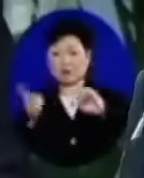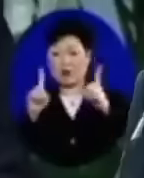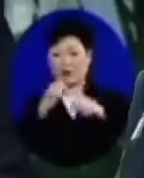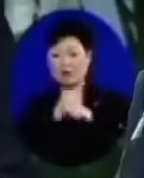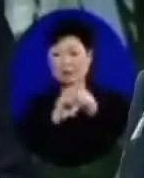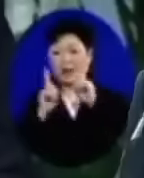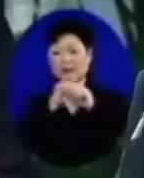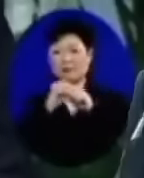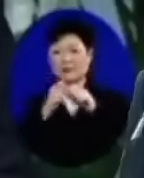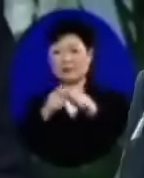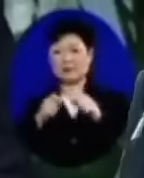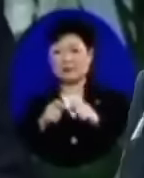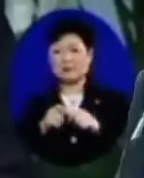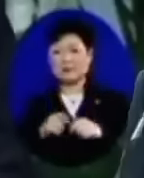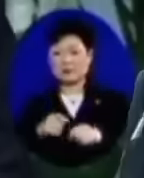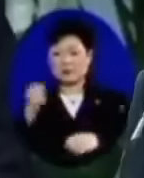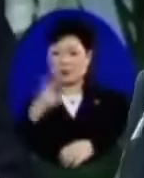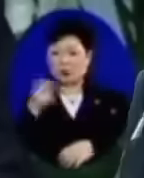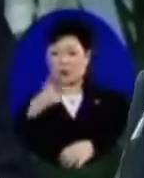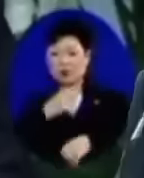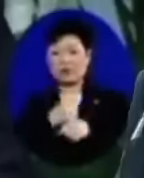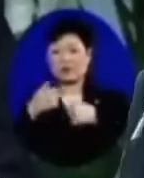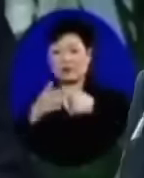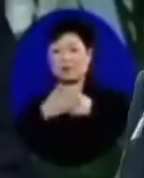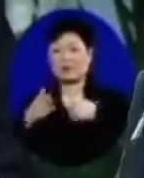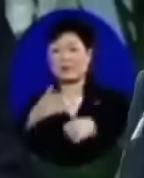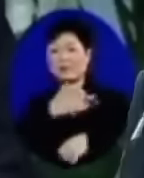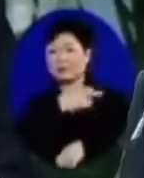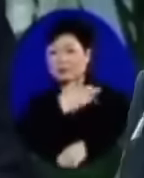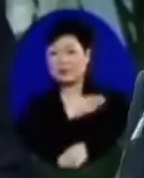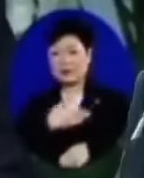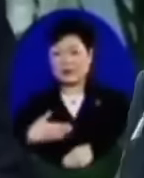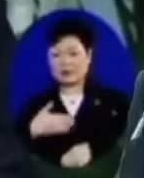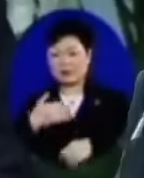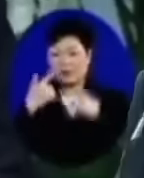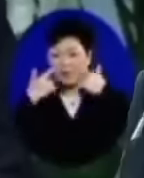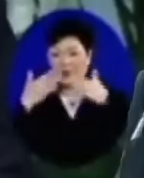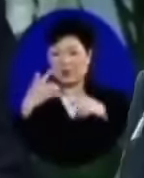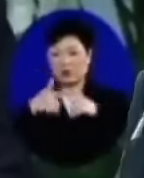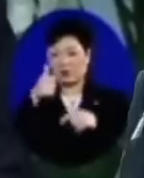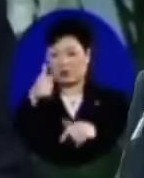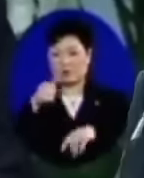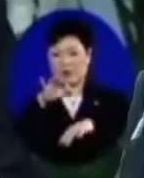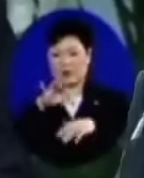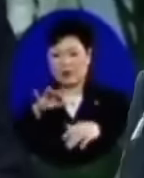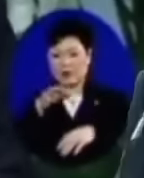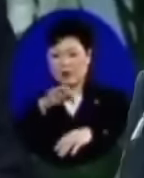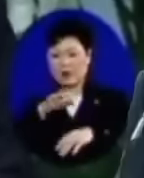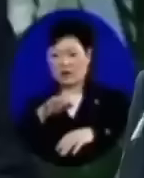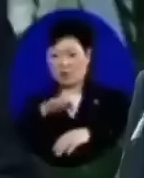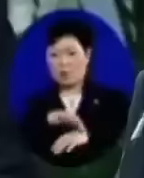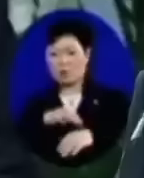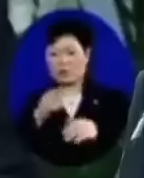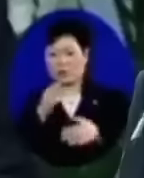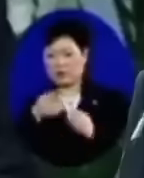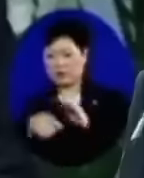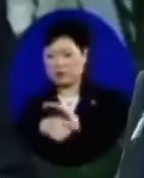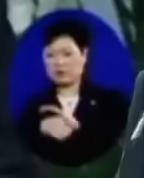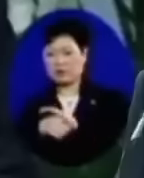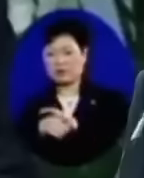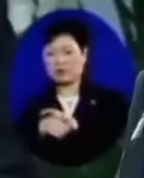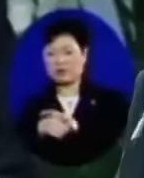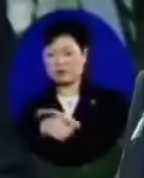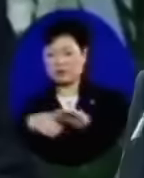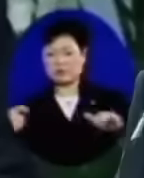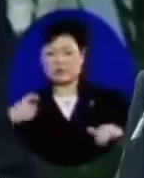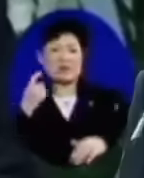말씀을 수차 했기 때문에 제자들이 틀림없이 와서 예수님의 시체를 훔치고 난 다음에 부활했다고 거짓 선전을